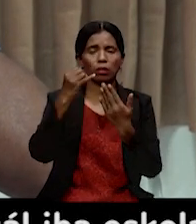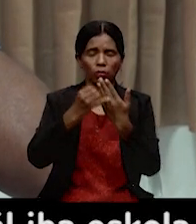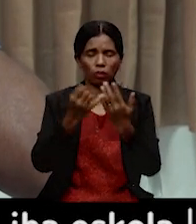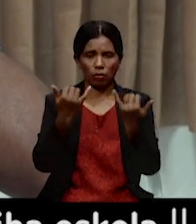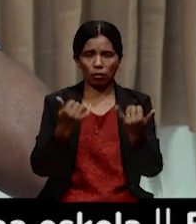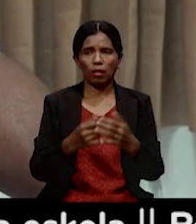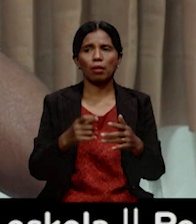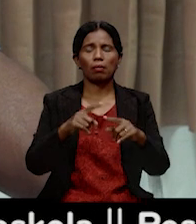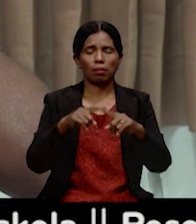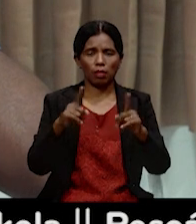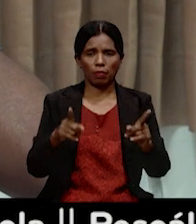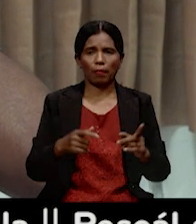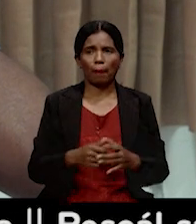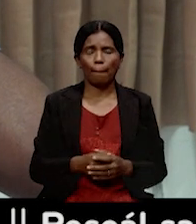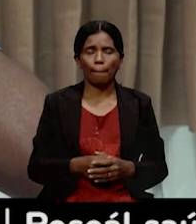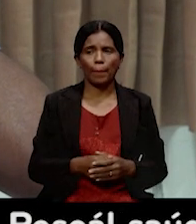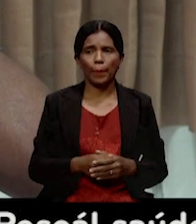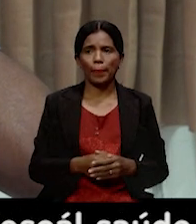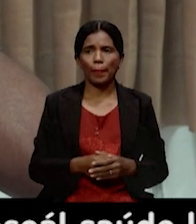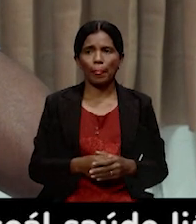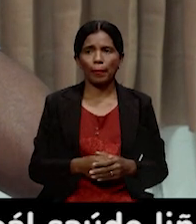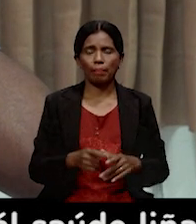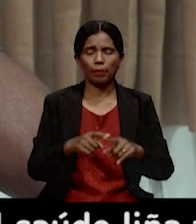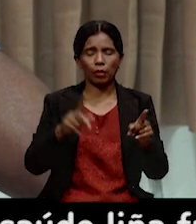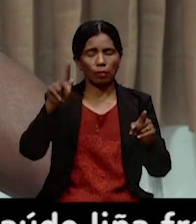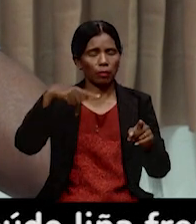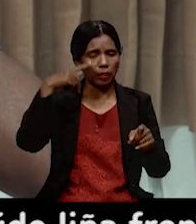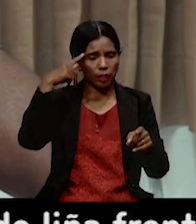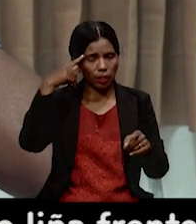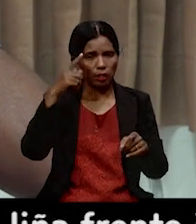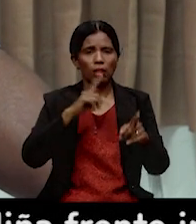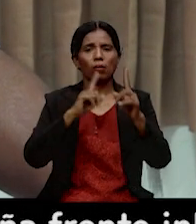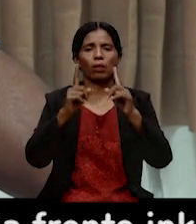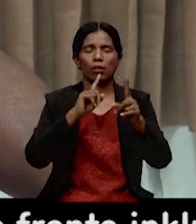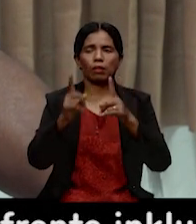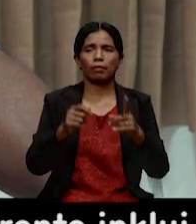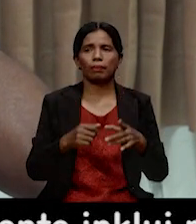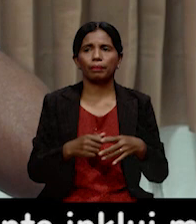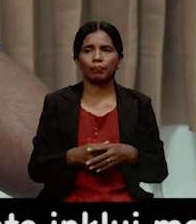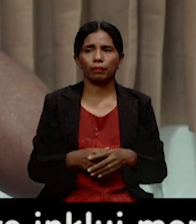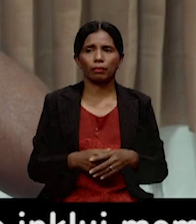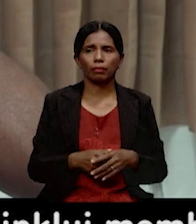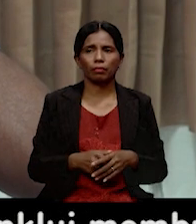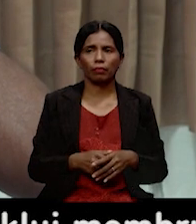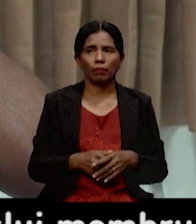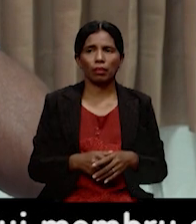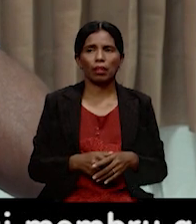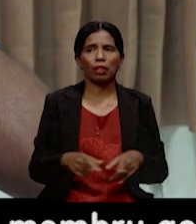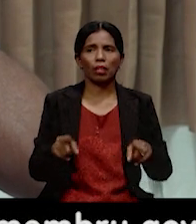Mabek ne ahne sang politiku tu ema politiku kualia ne ahne sang lisan ida ba